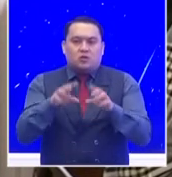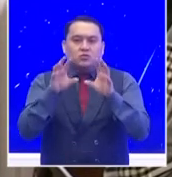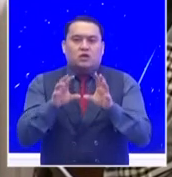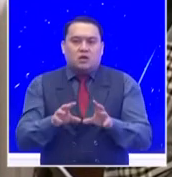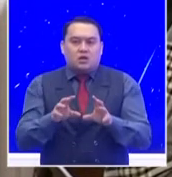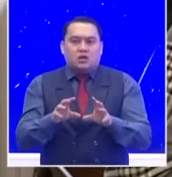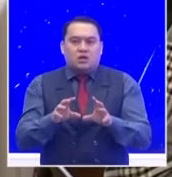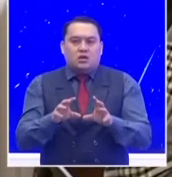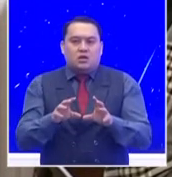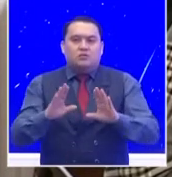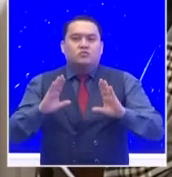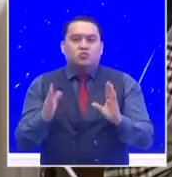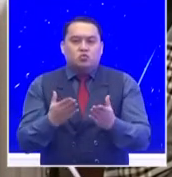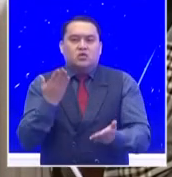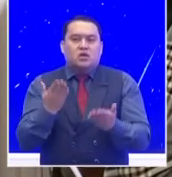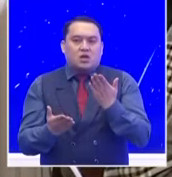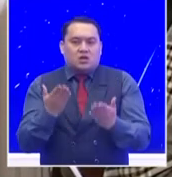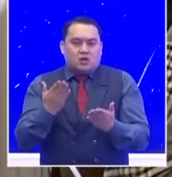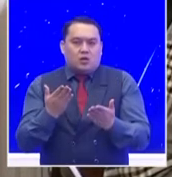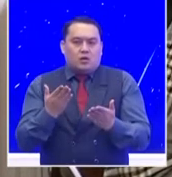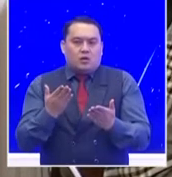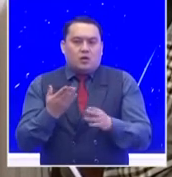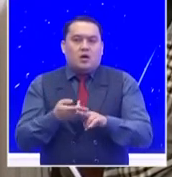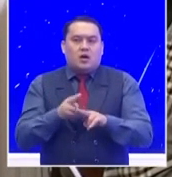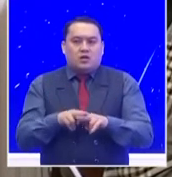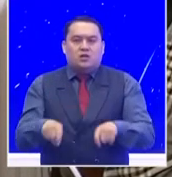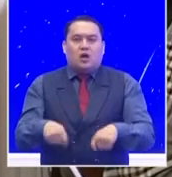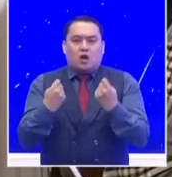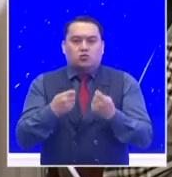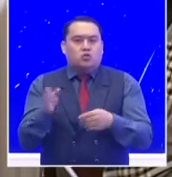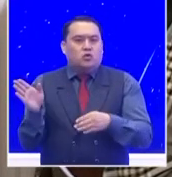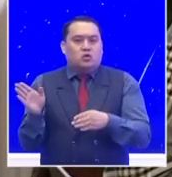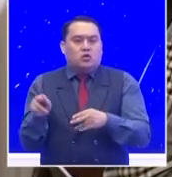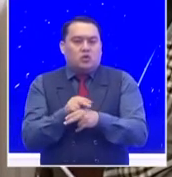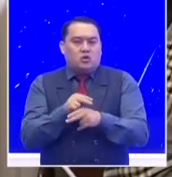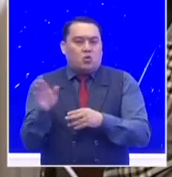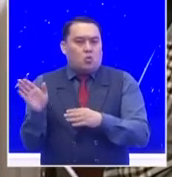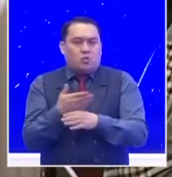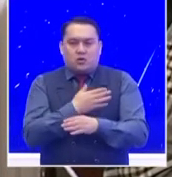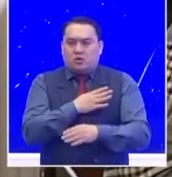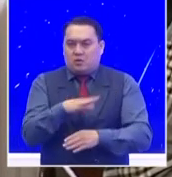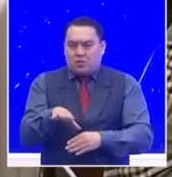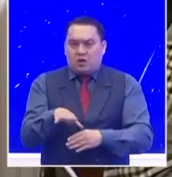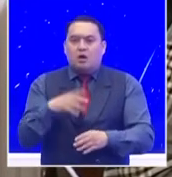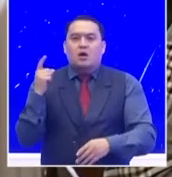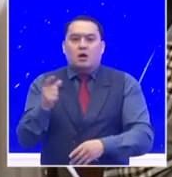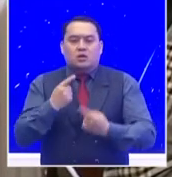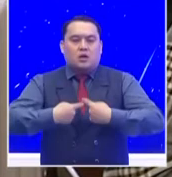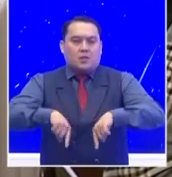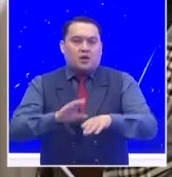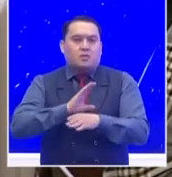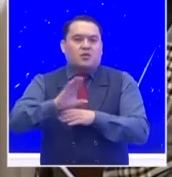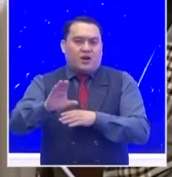законодательству. И в случае, если трудопользователям данное нарушение не устраняется, то Департамент экологии